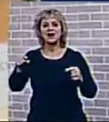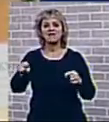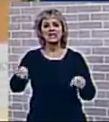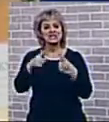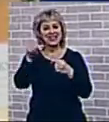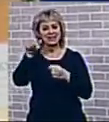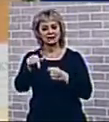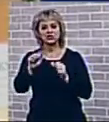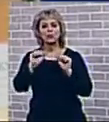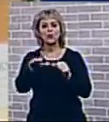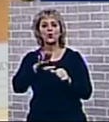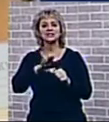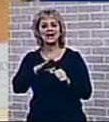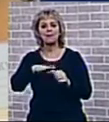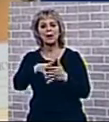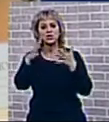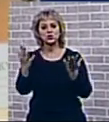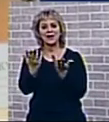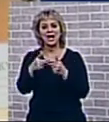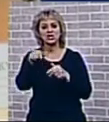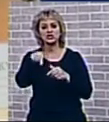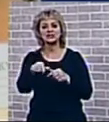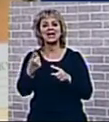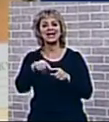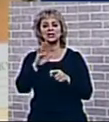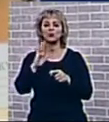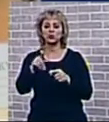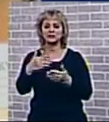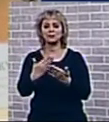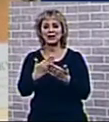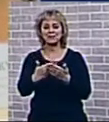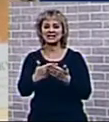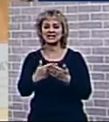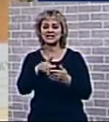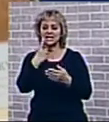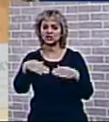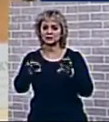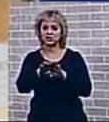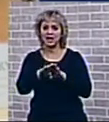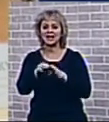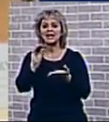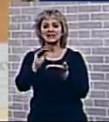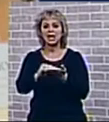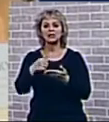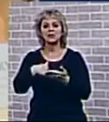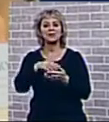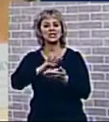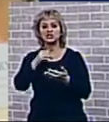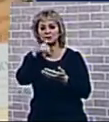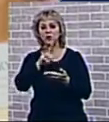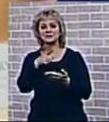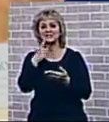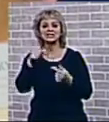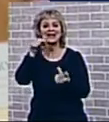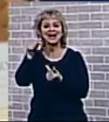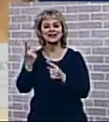Восстановить можно достаточно большое количество, но это будет приблизительно, скажем так, данные. То есть мы не сможем сказать,